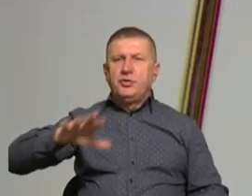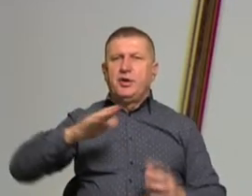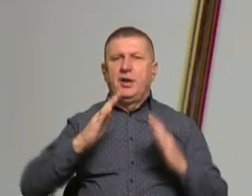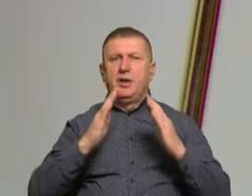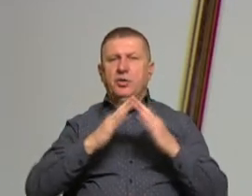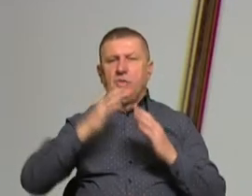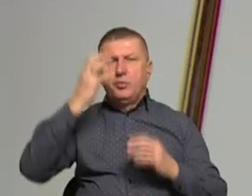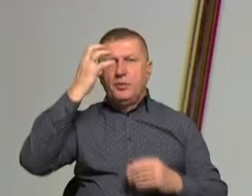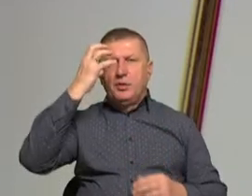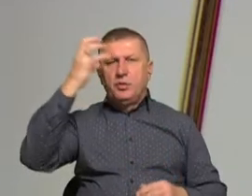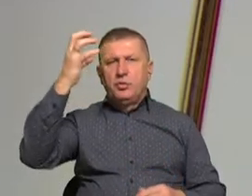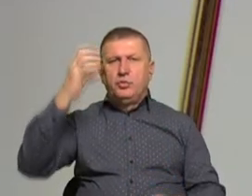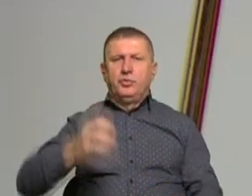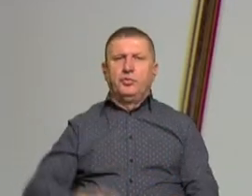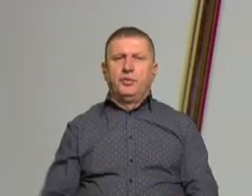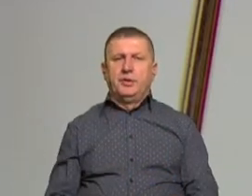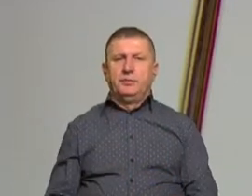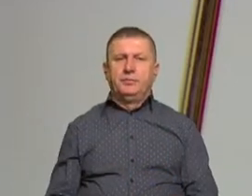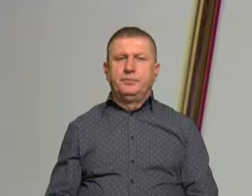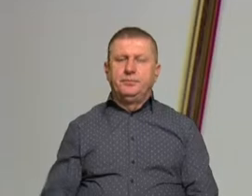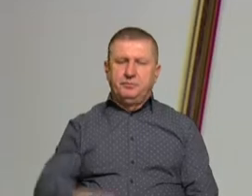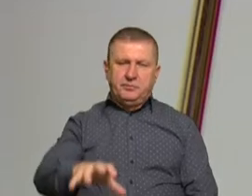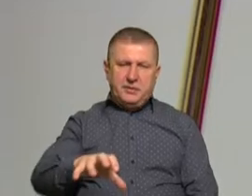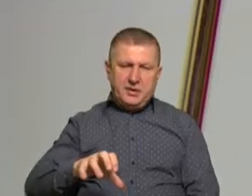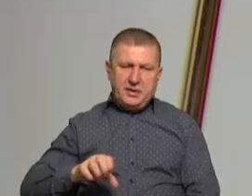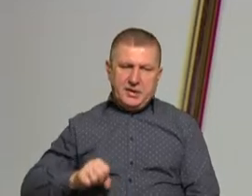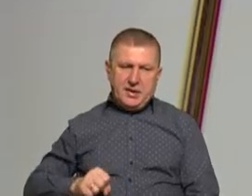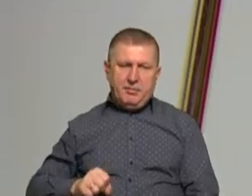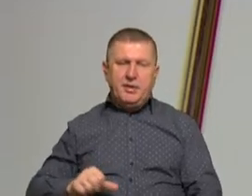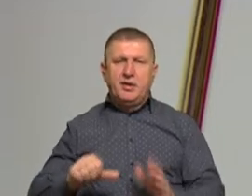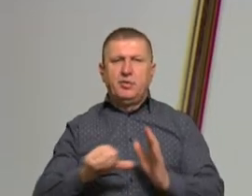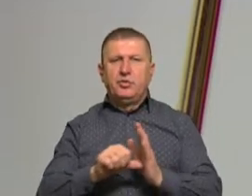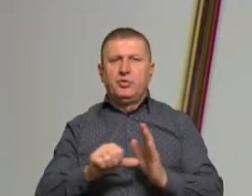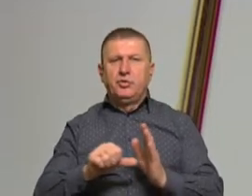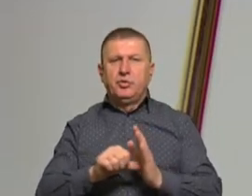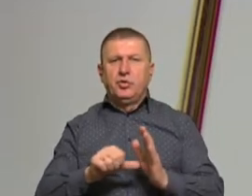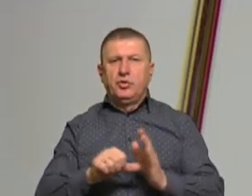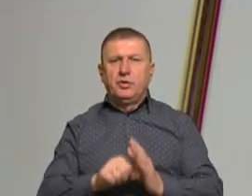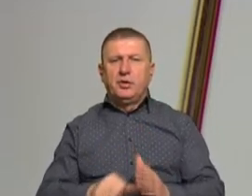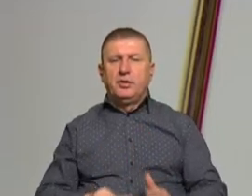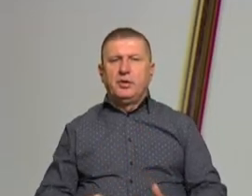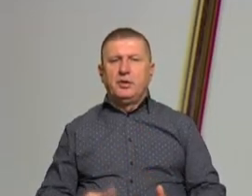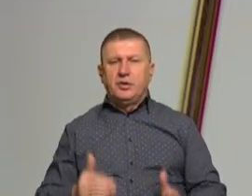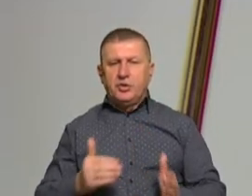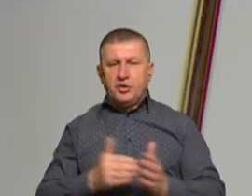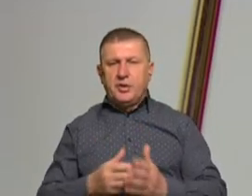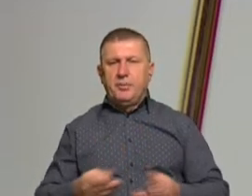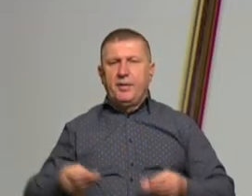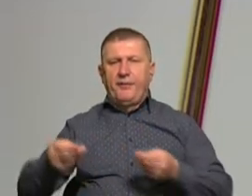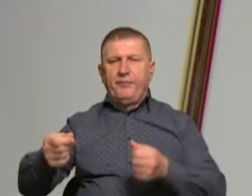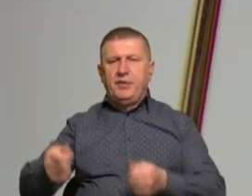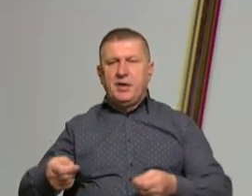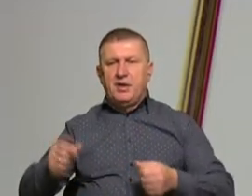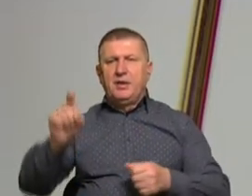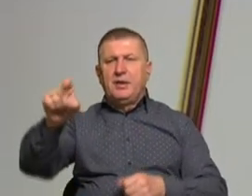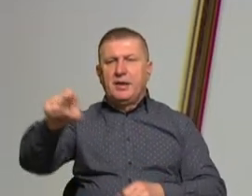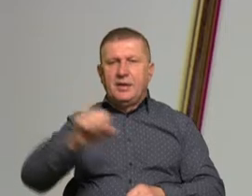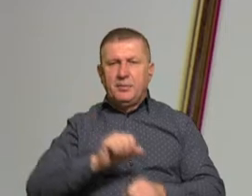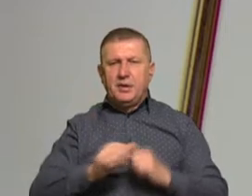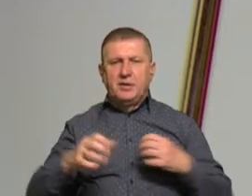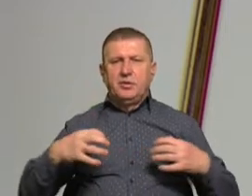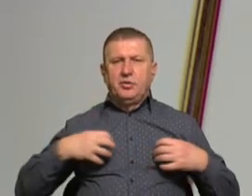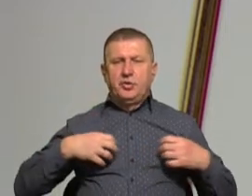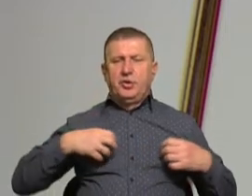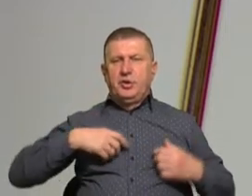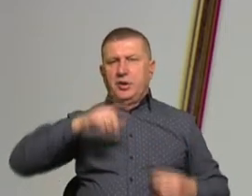Przy okazji tutaj warto wspomnieć, którym zabrano środki i są ofiarą ESK, które należy dofinansować, bo tam dzieje się życie społeczne, tam dzieje się